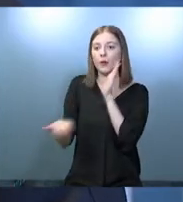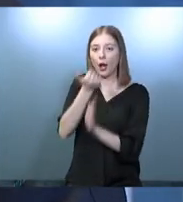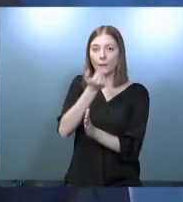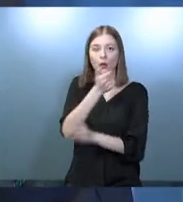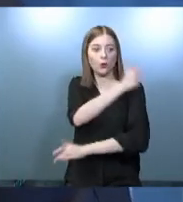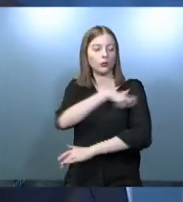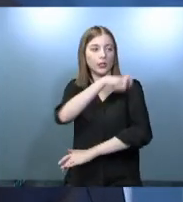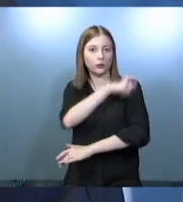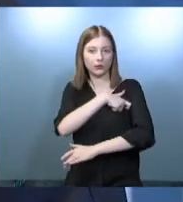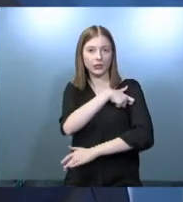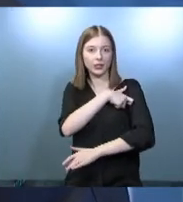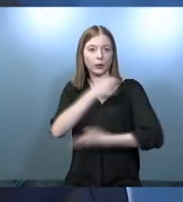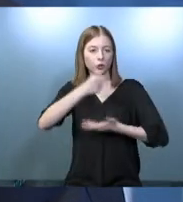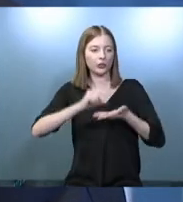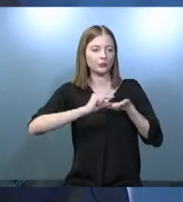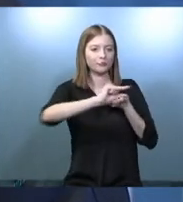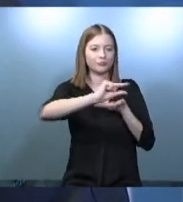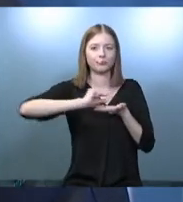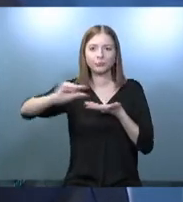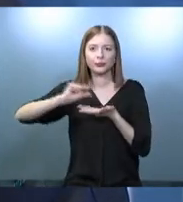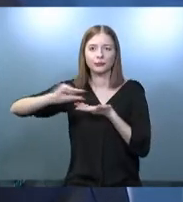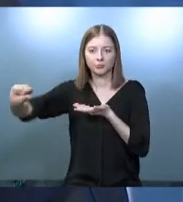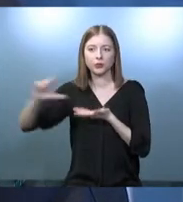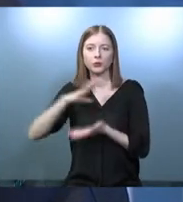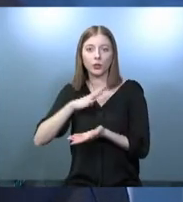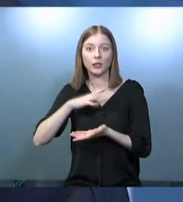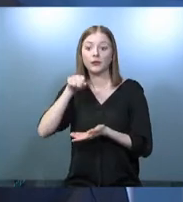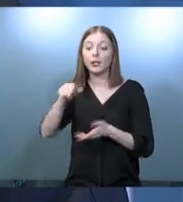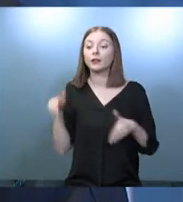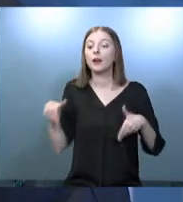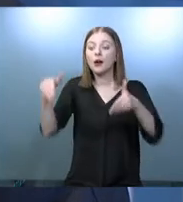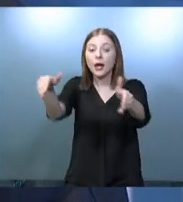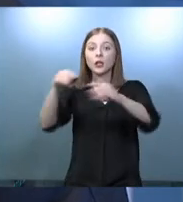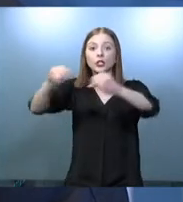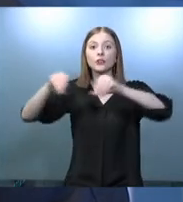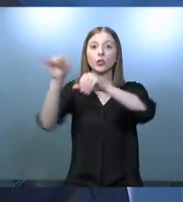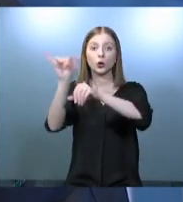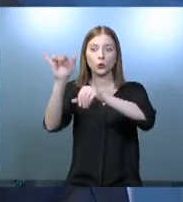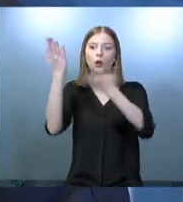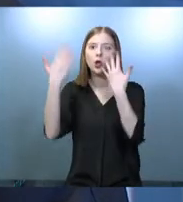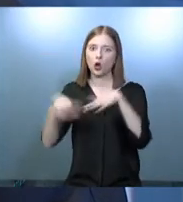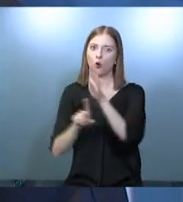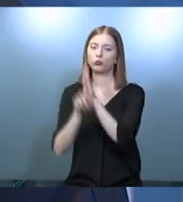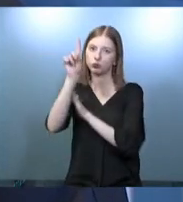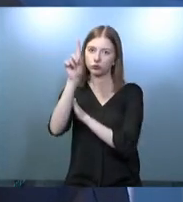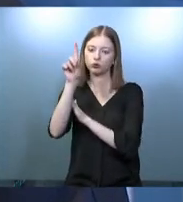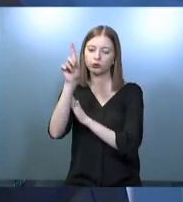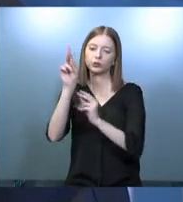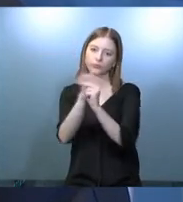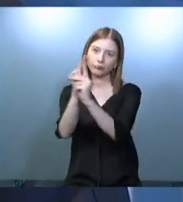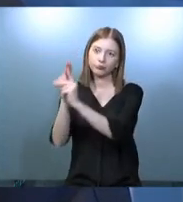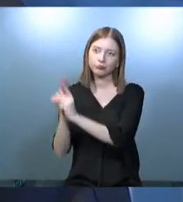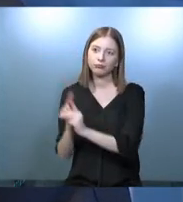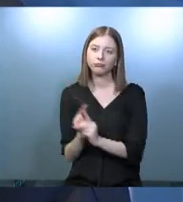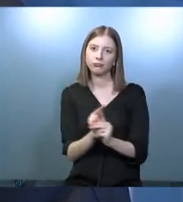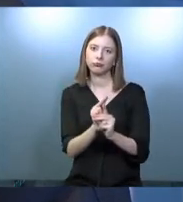su ūkininkų vietinių pagalba, tie visai pamiršti žvirkeliai pradėti tvarkyti. Tai bus testiniai darbai, reik manyti, kad po